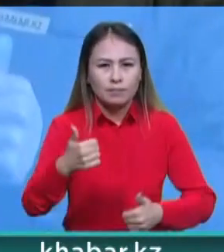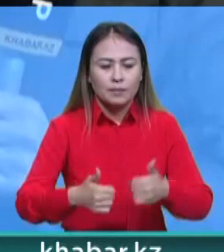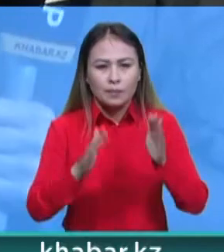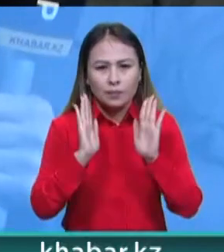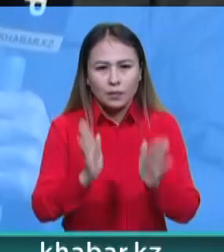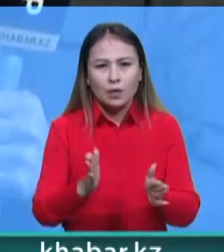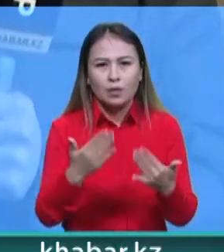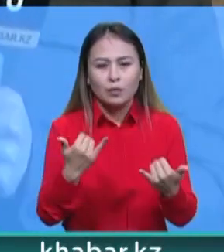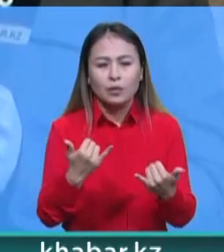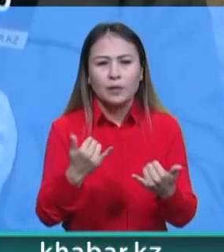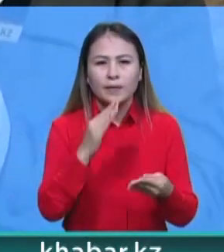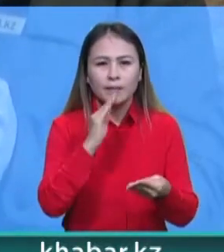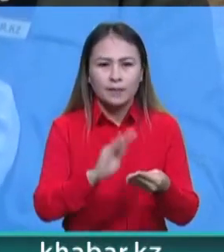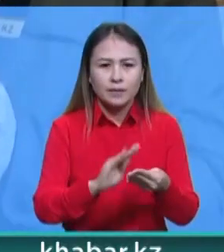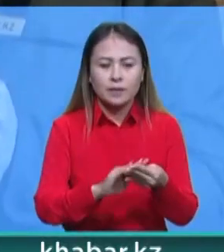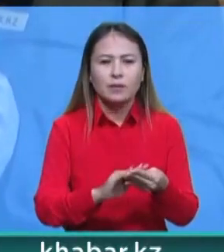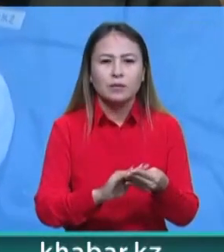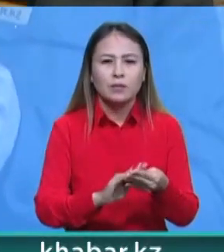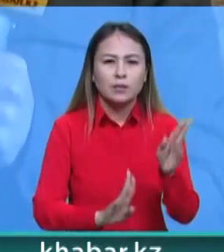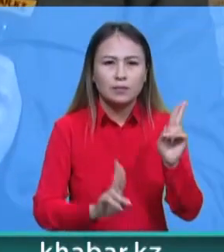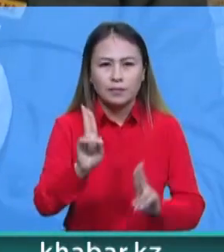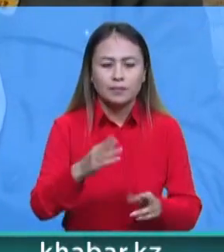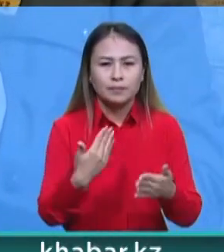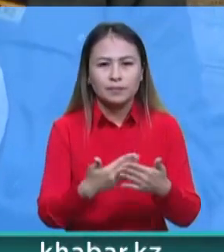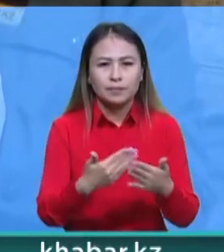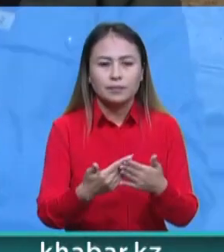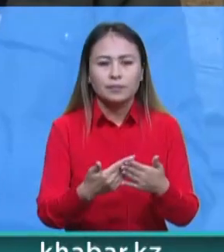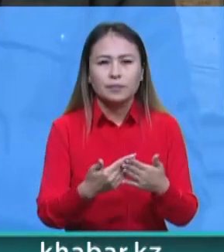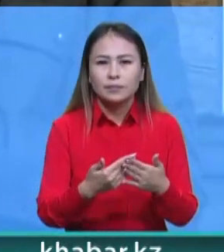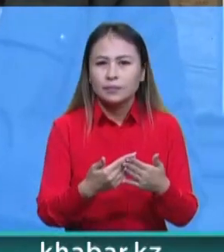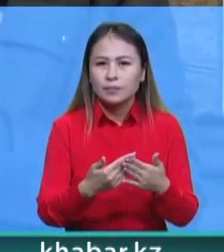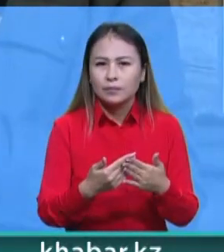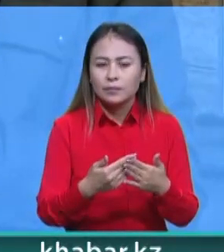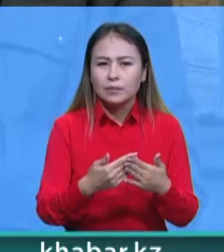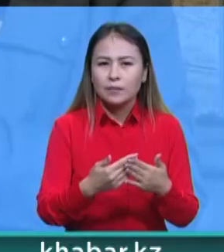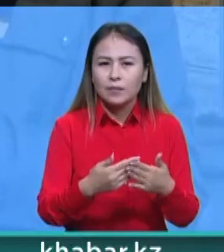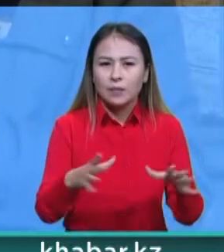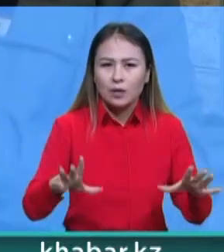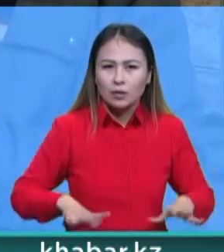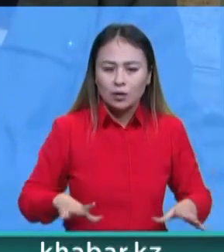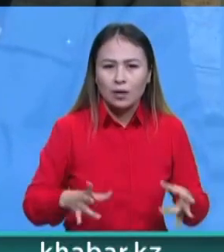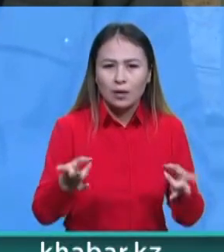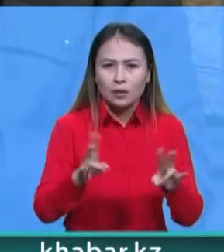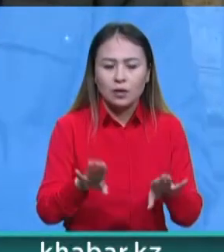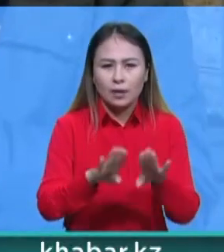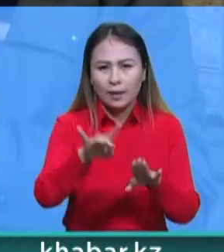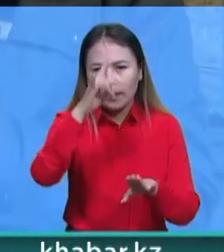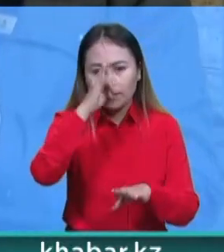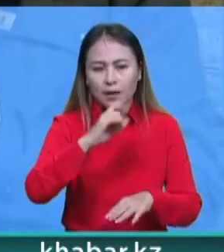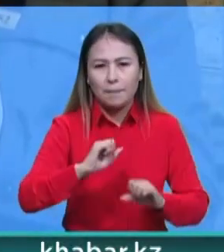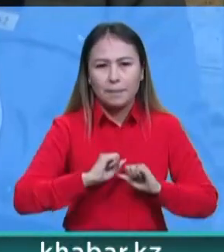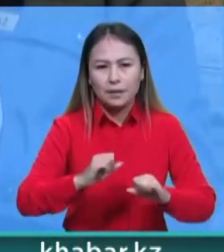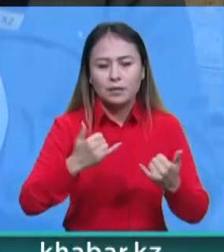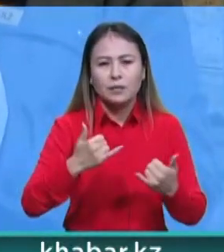Бүгін санитарлық талаптарды айта кеткен жөн шығар. Мысалы, құстың қияғында, жылқының тұяғында қалсын деп жатады. Жалпы қазақ